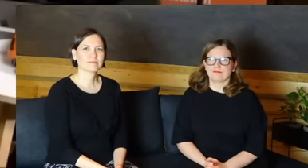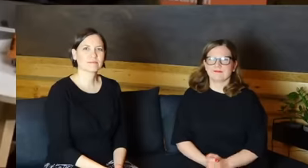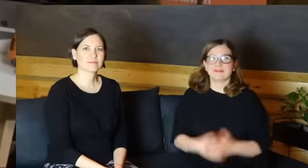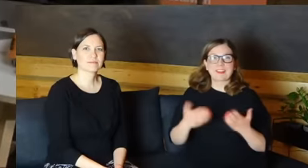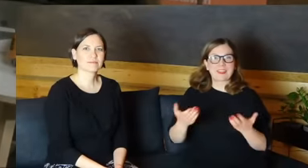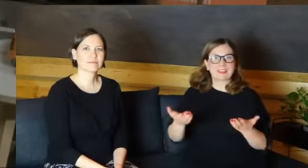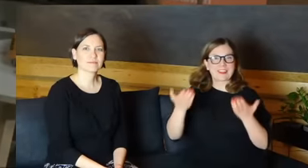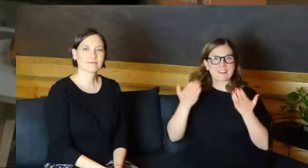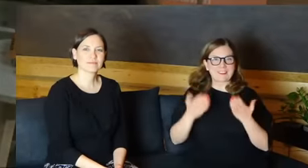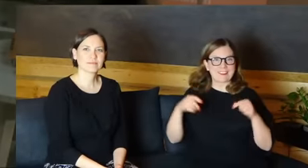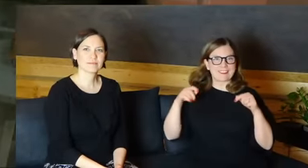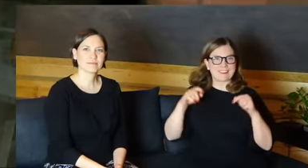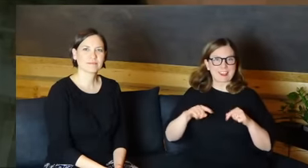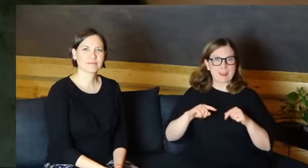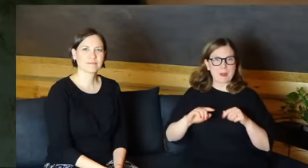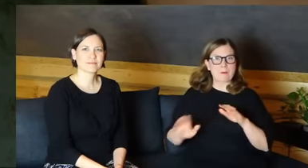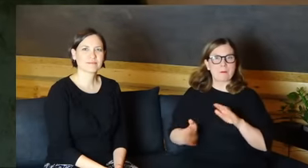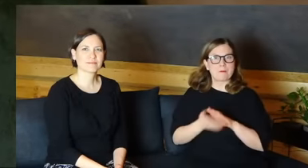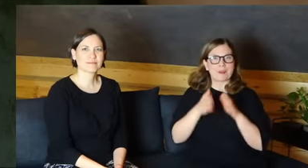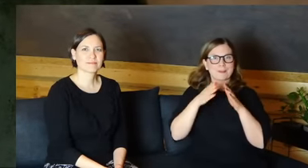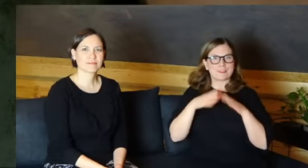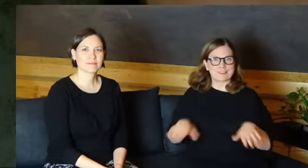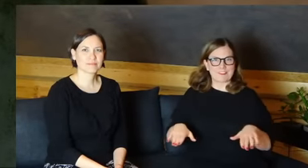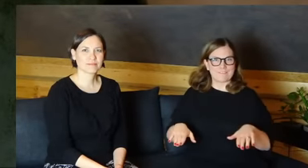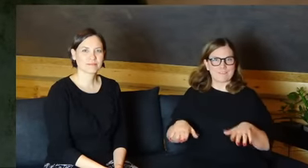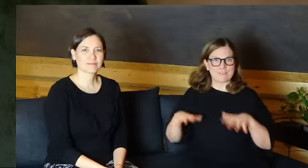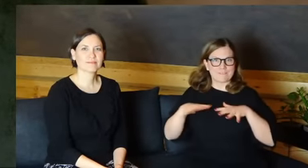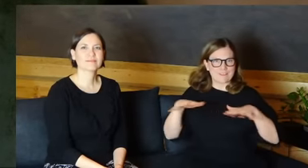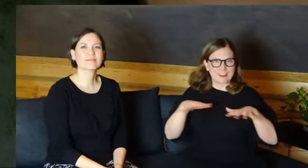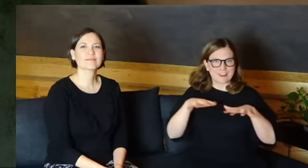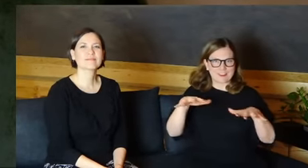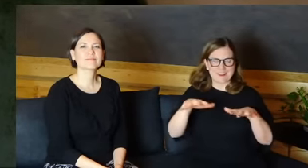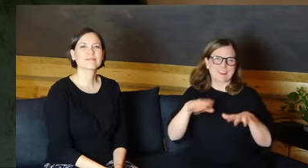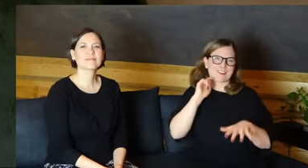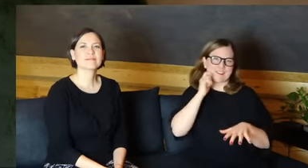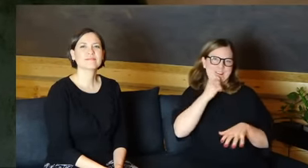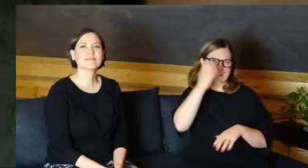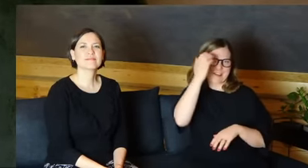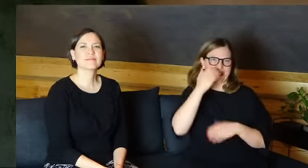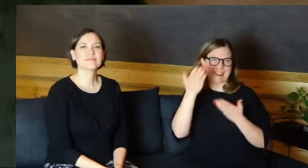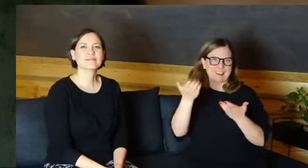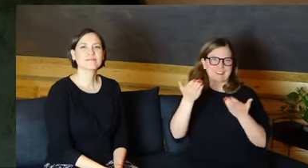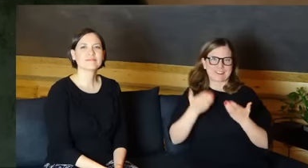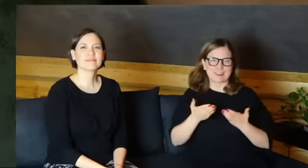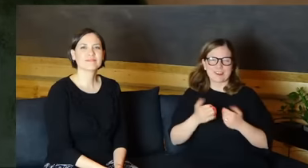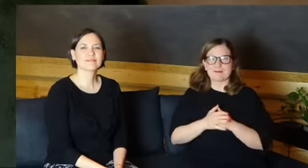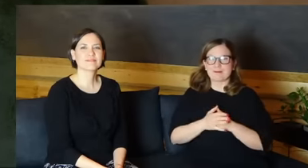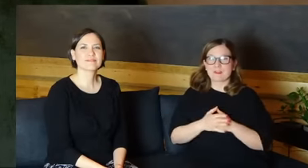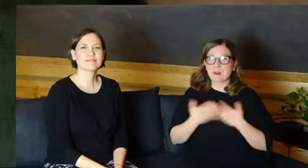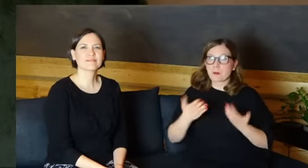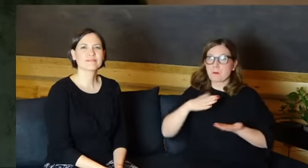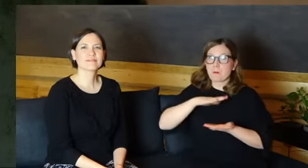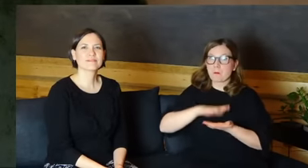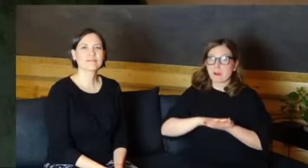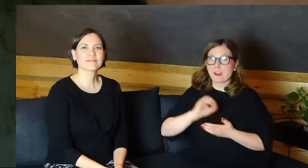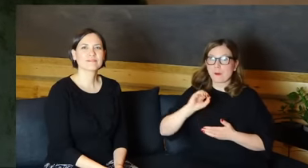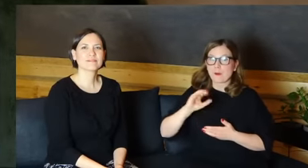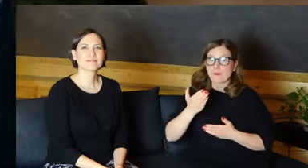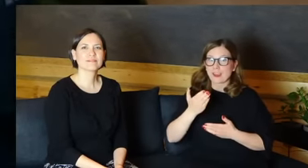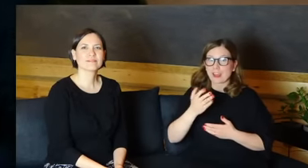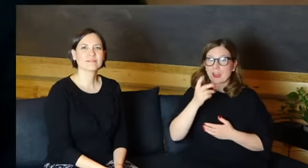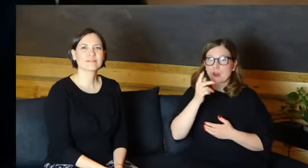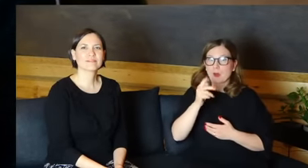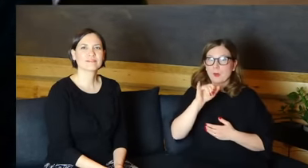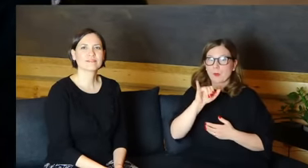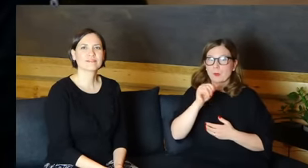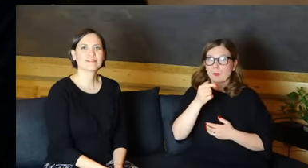Tervetuloa tänne perustuvan virtuaalisen jouluiltaan. Me ollaan täällä Hyvinkään Kytäjällä ja